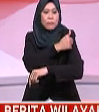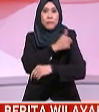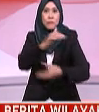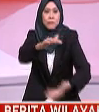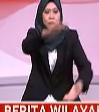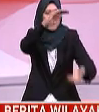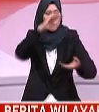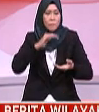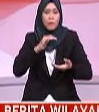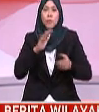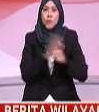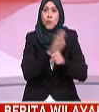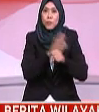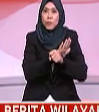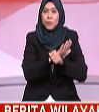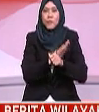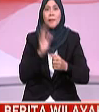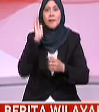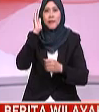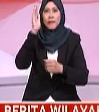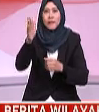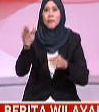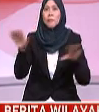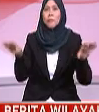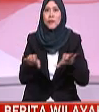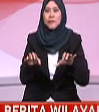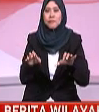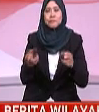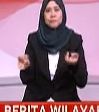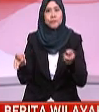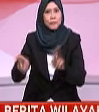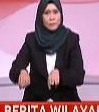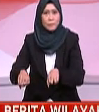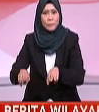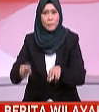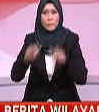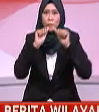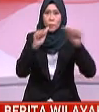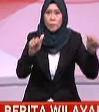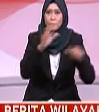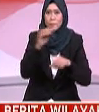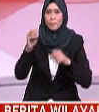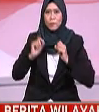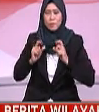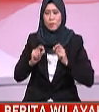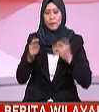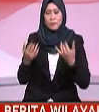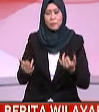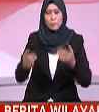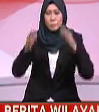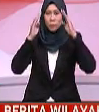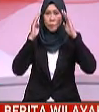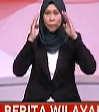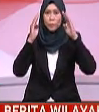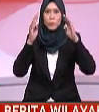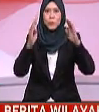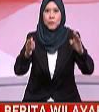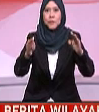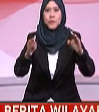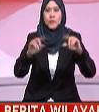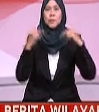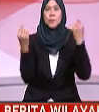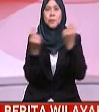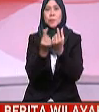kita akan mengadakan satu perjanjian awam dan swasta untuk memberi tumpuan kepada